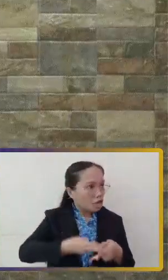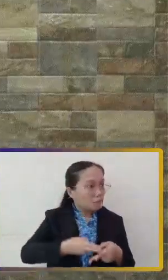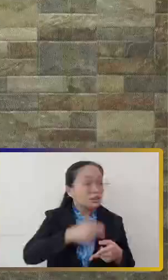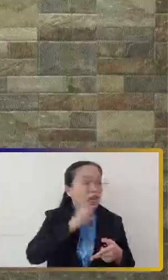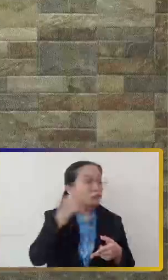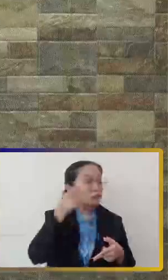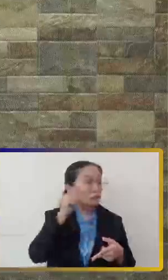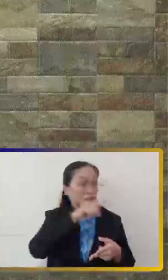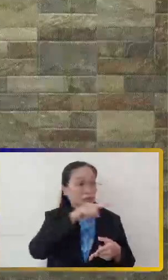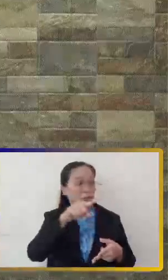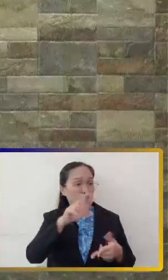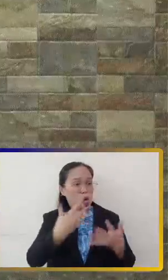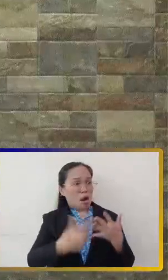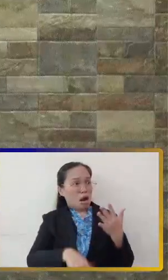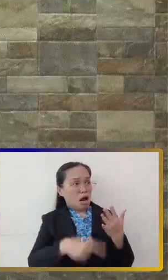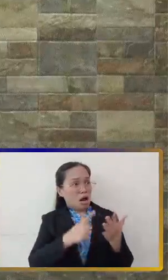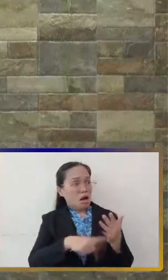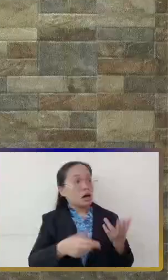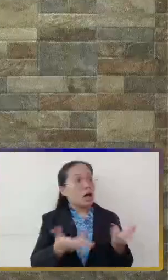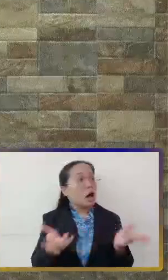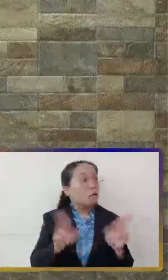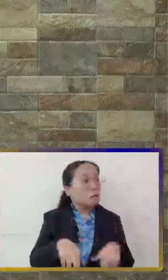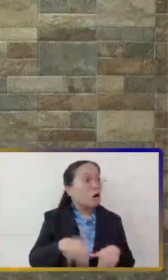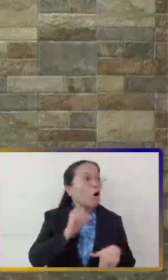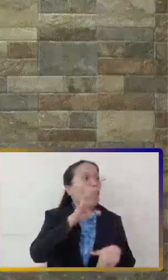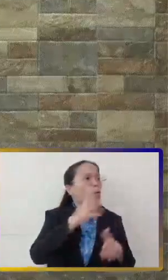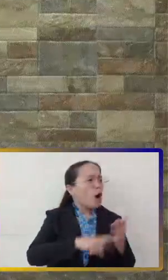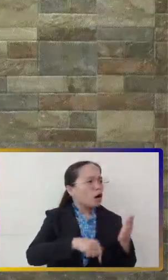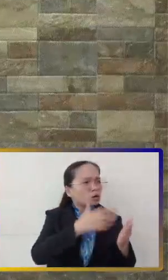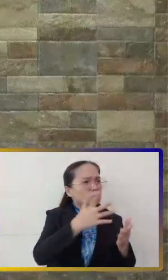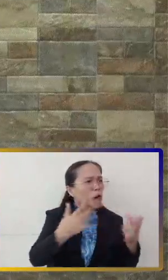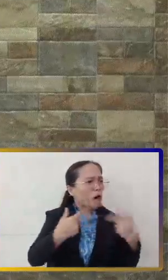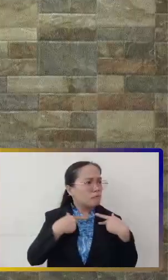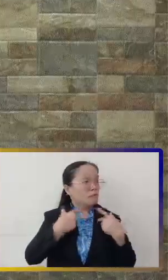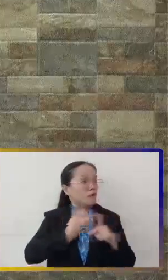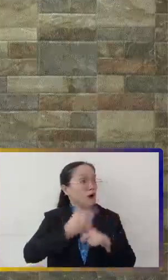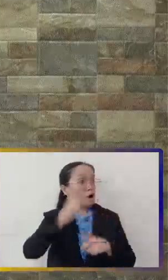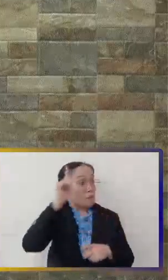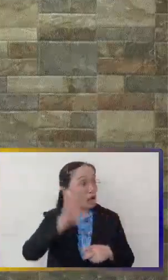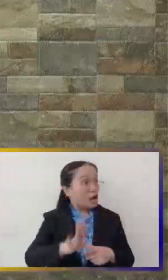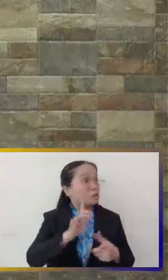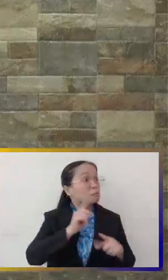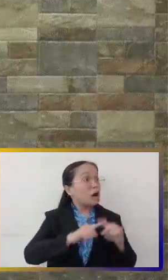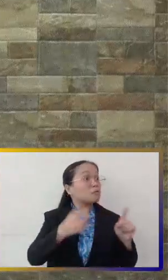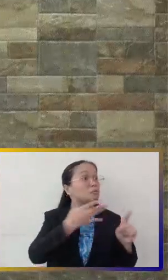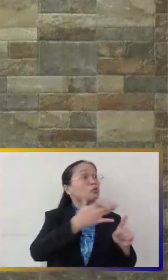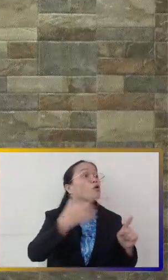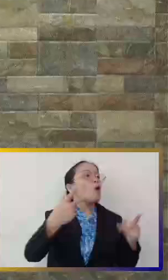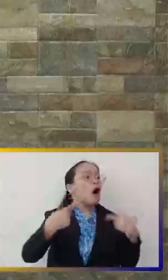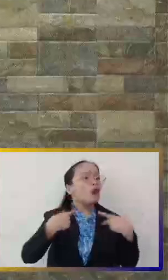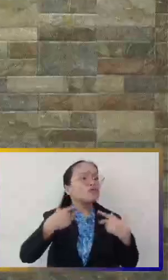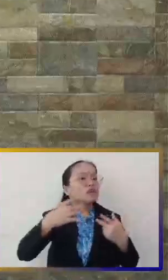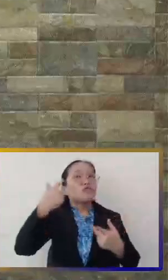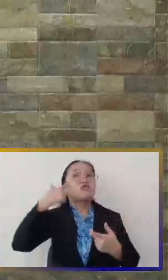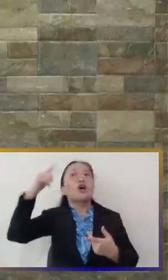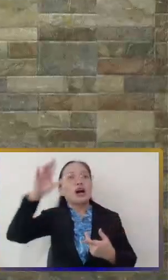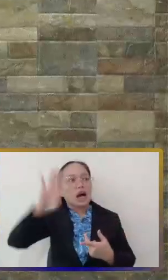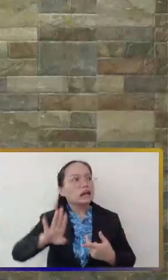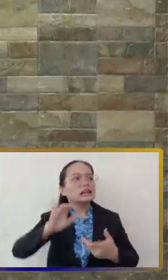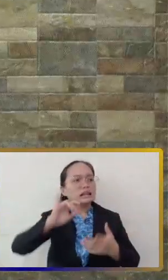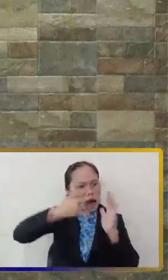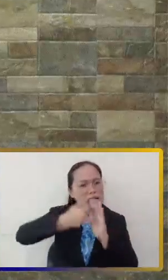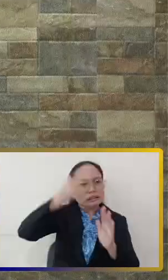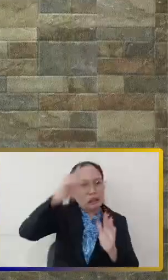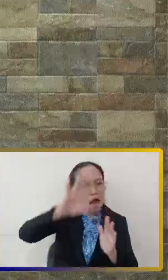of what's happening, or what, not because of what you got from Him, but because of His name. Just His